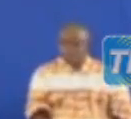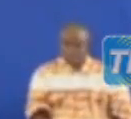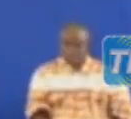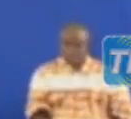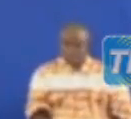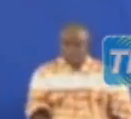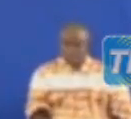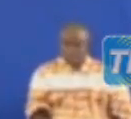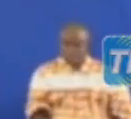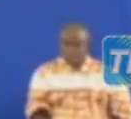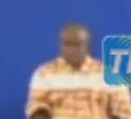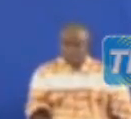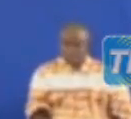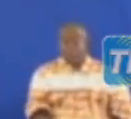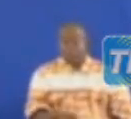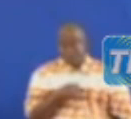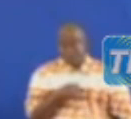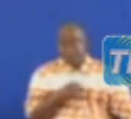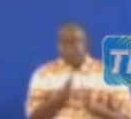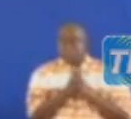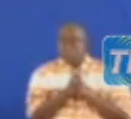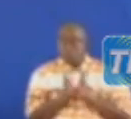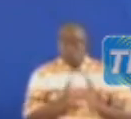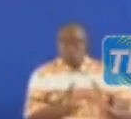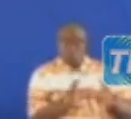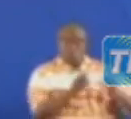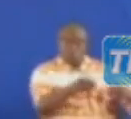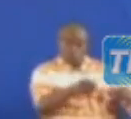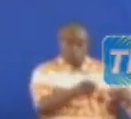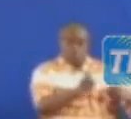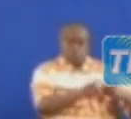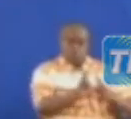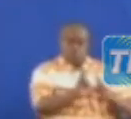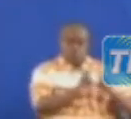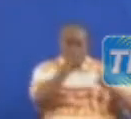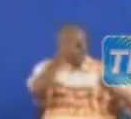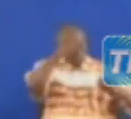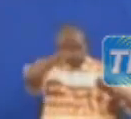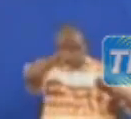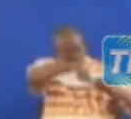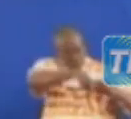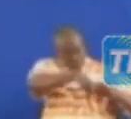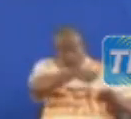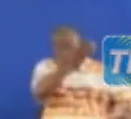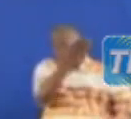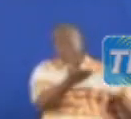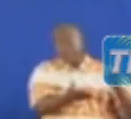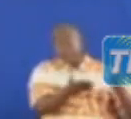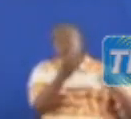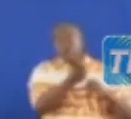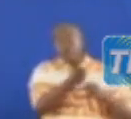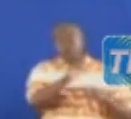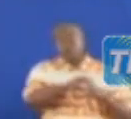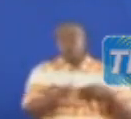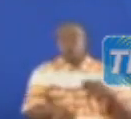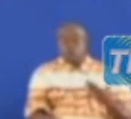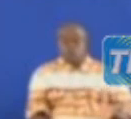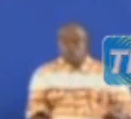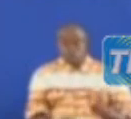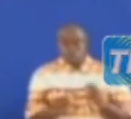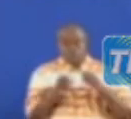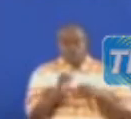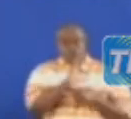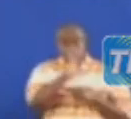2022-2023. Mheshimiwa Spika, naishukuru kamati kwa kujadili kwa kina makadirio ya mapato na matumizi ya